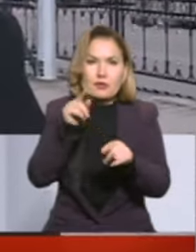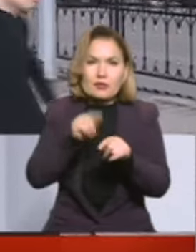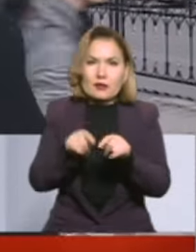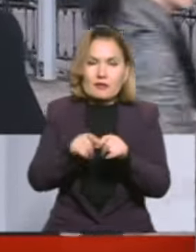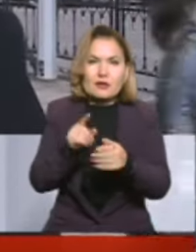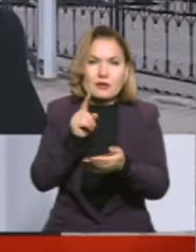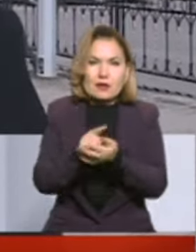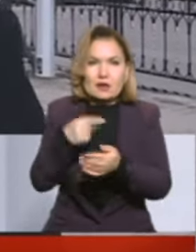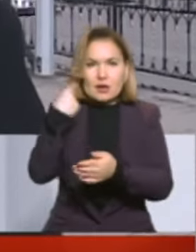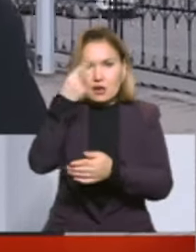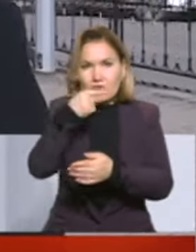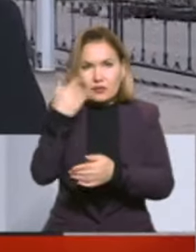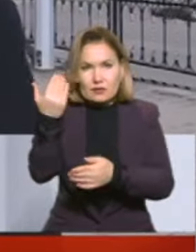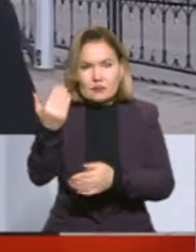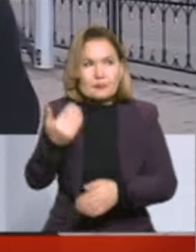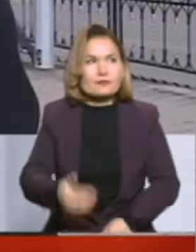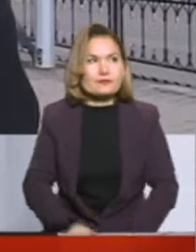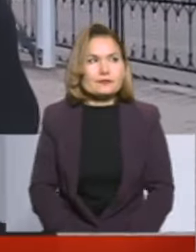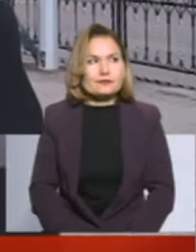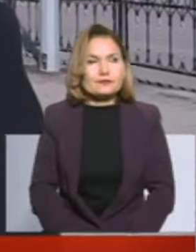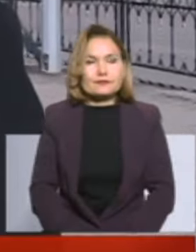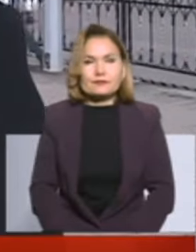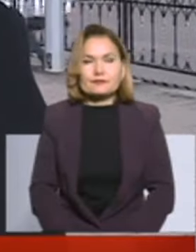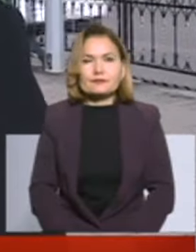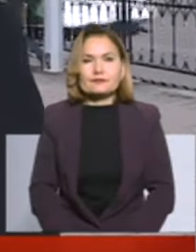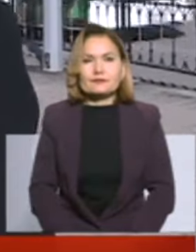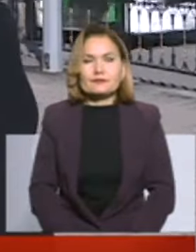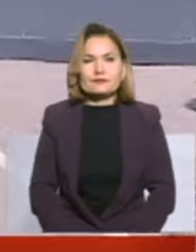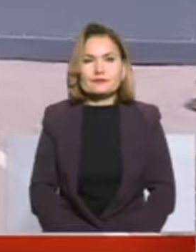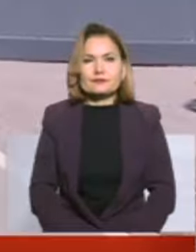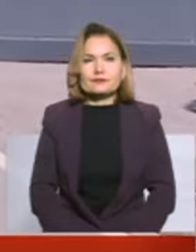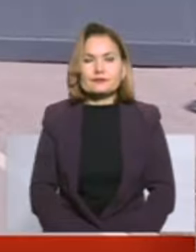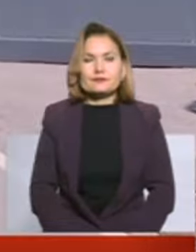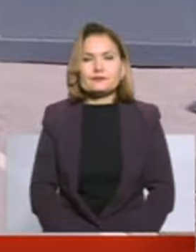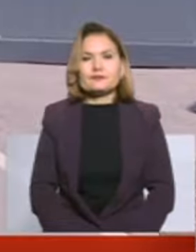утечка данных дегенде мүмкін болады. Сол осы да қауіпті негізі бір жақтан.